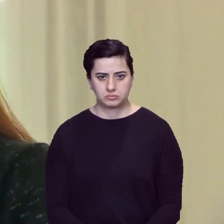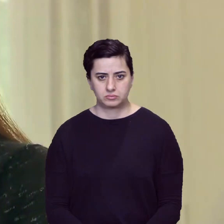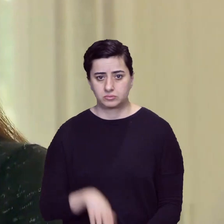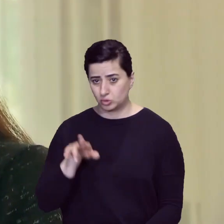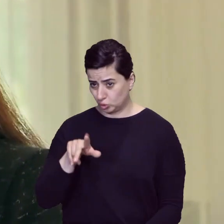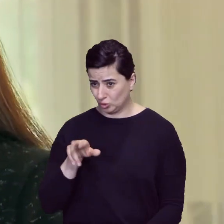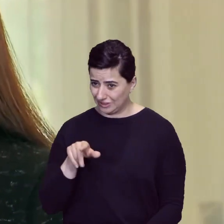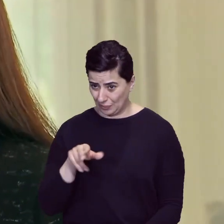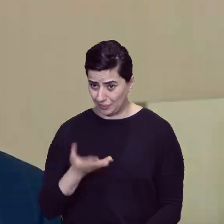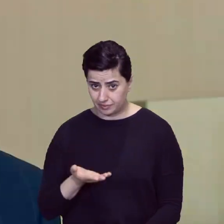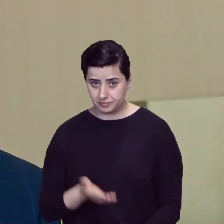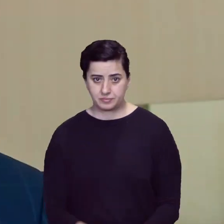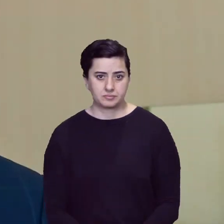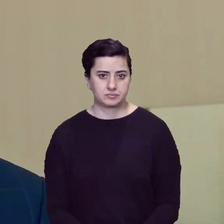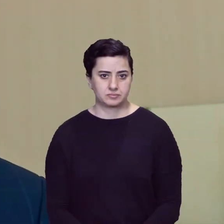Küs gibi mi yani?